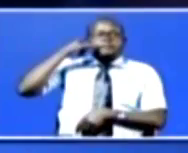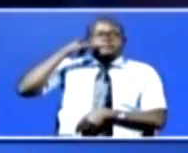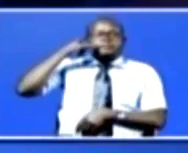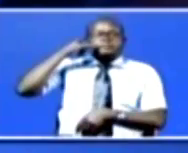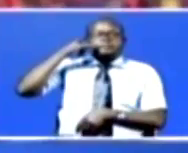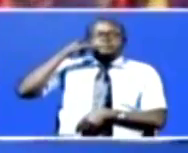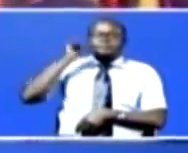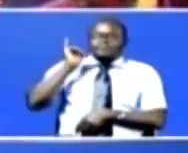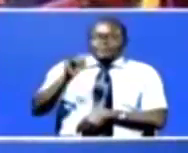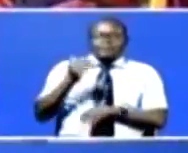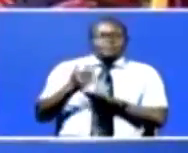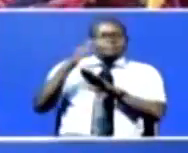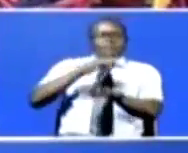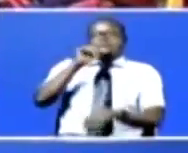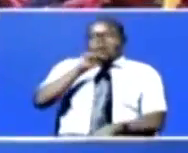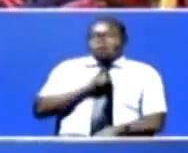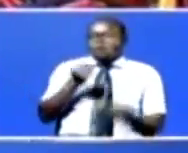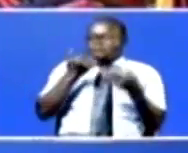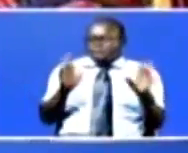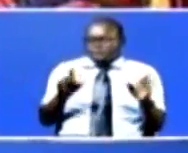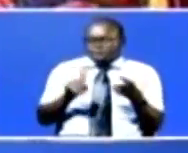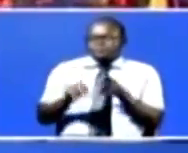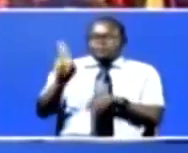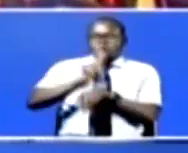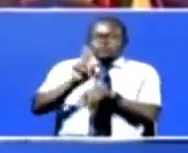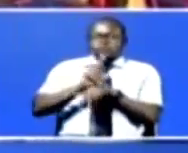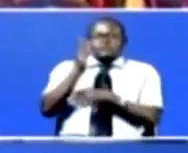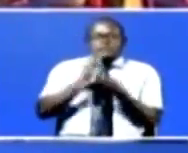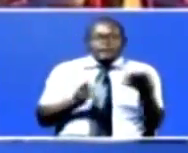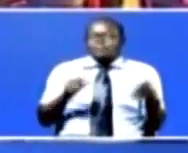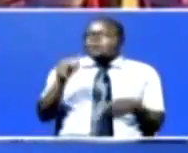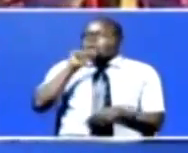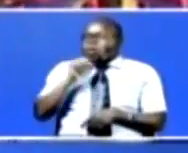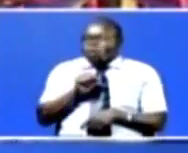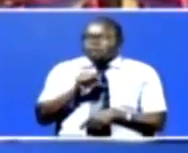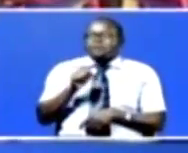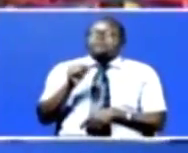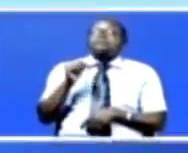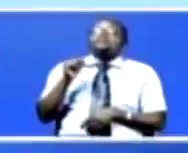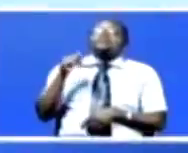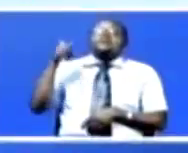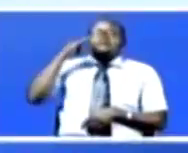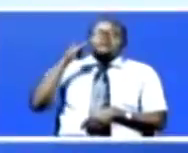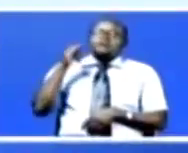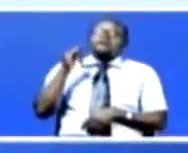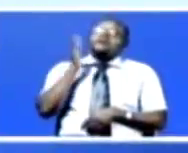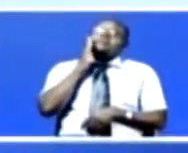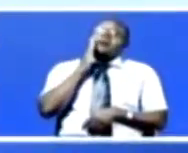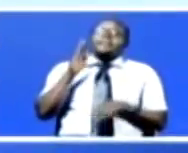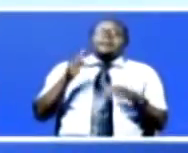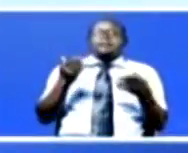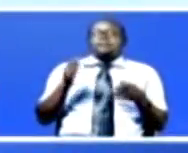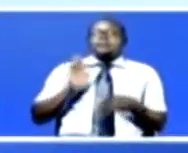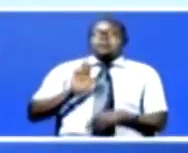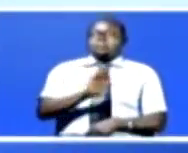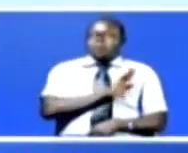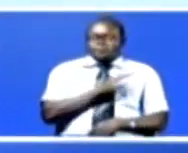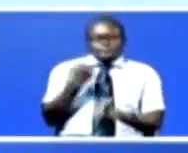simu ya zamani ambacho kilikuisha, tukatumia sensors, tukatumia old phone motherboard, jumper wires, echo